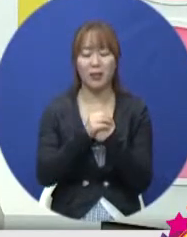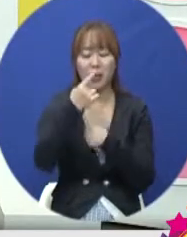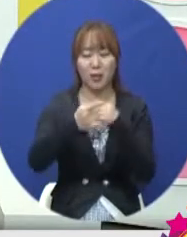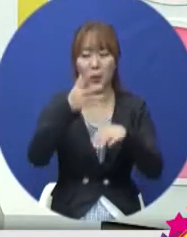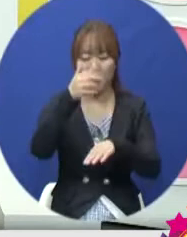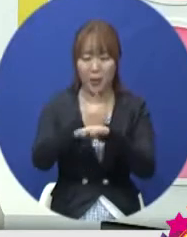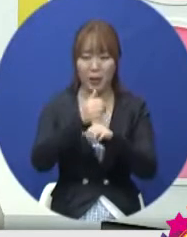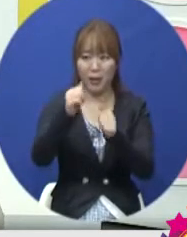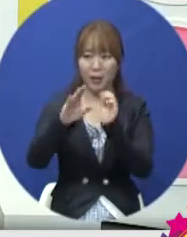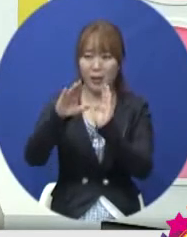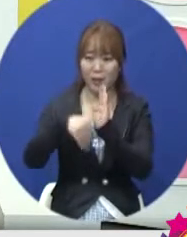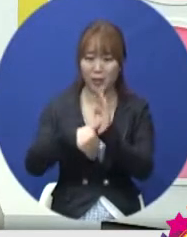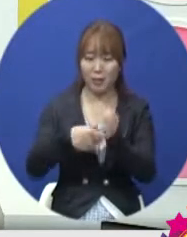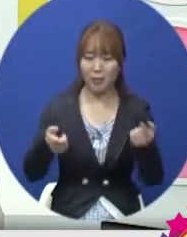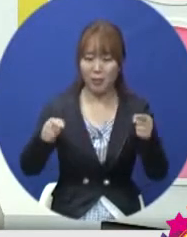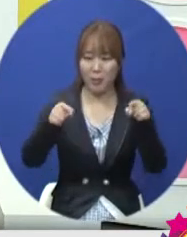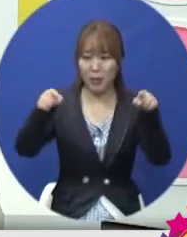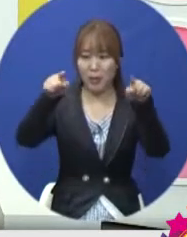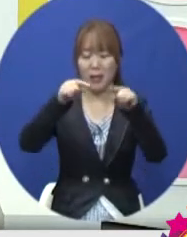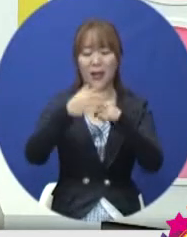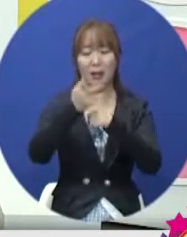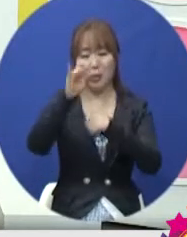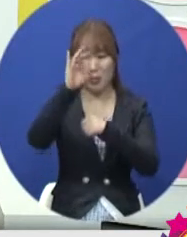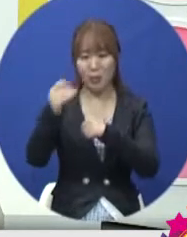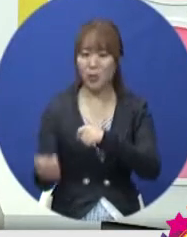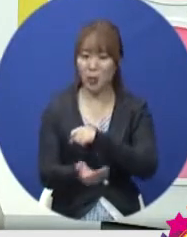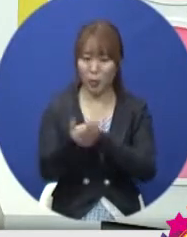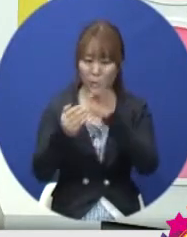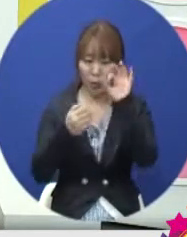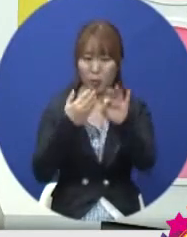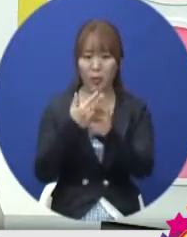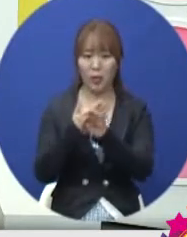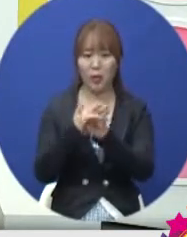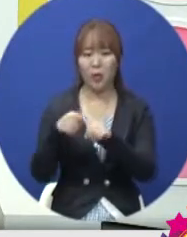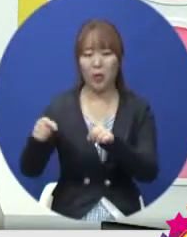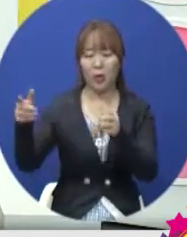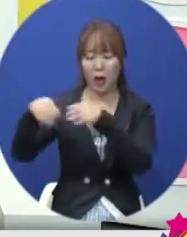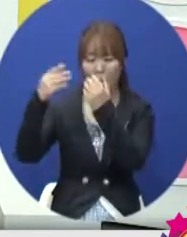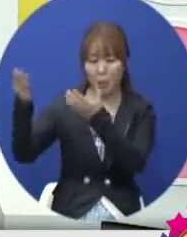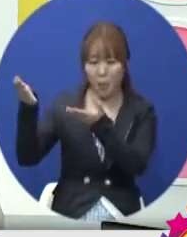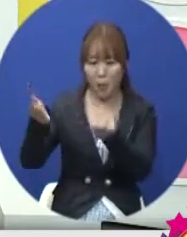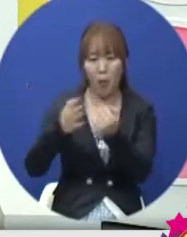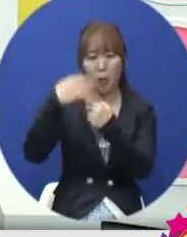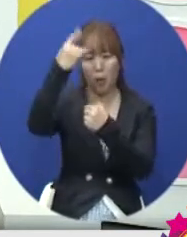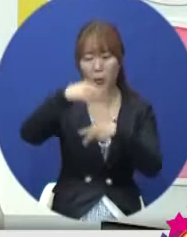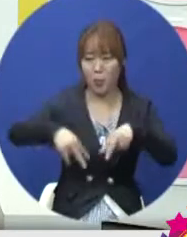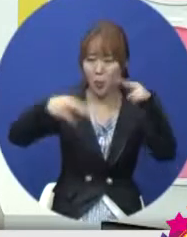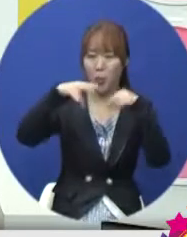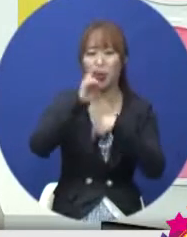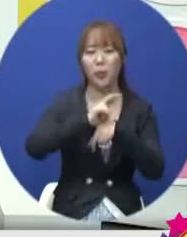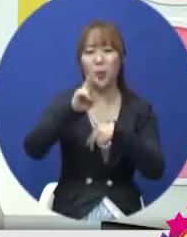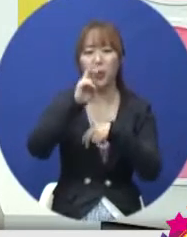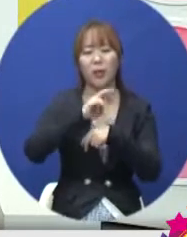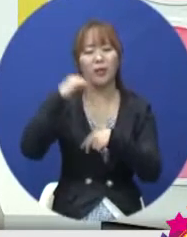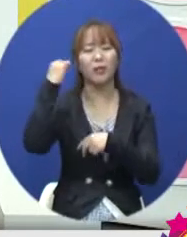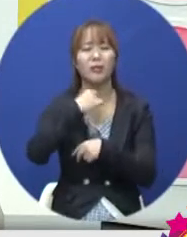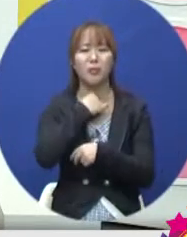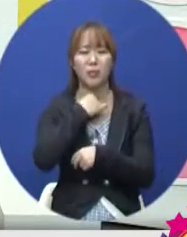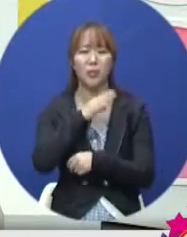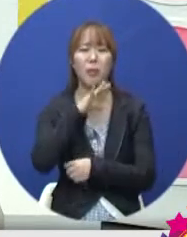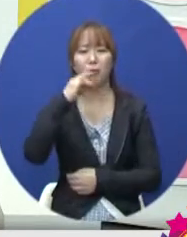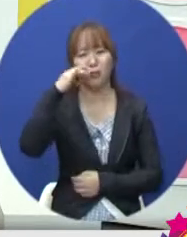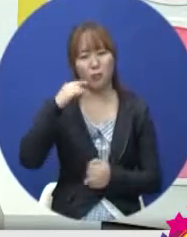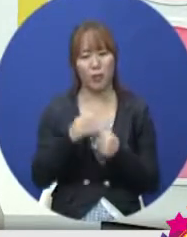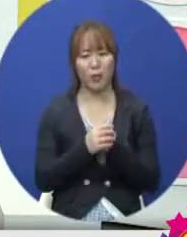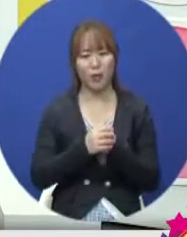연말 결선전에 올라오시는 우리 시청자분들을 스튜디오에 모시고 네. 얼굴 뵈면서 한번 노래를 해보... 청해 듣고 싶어요. 야, 너무